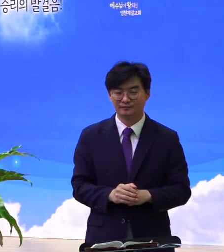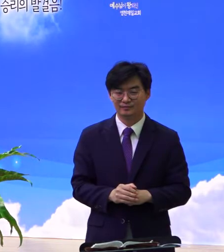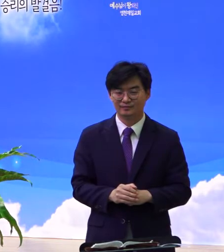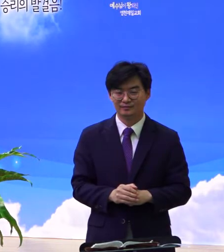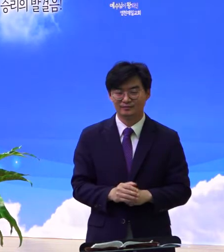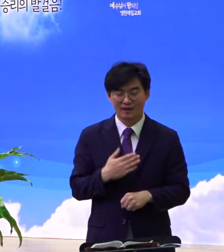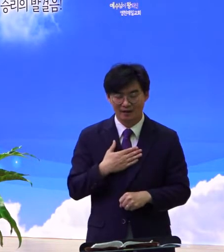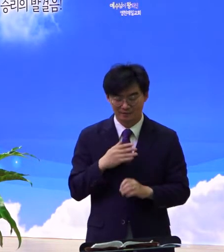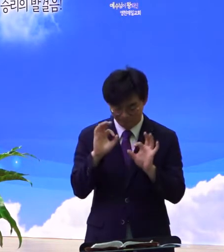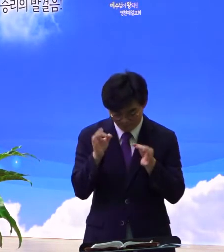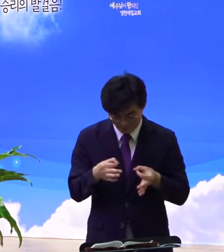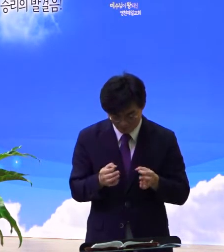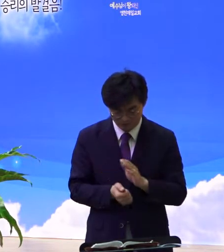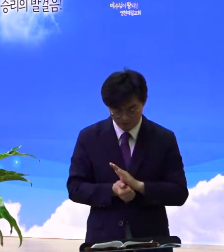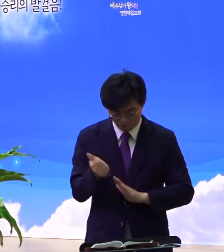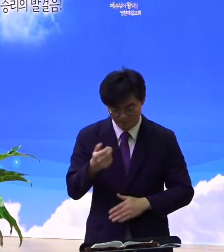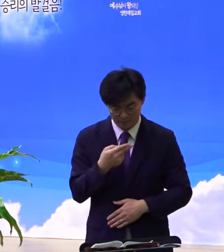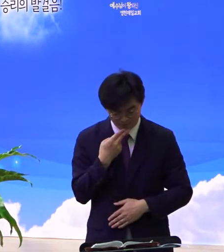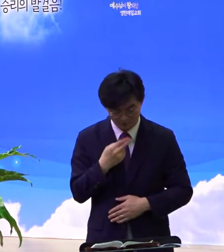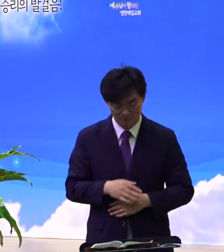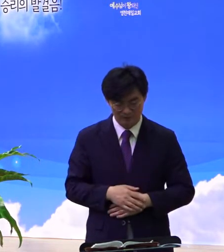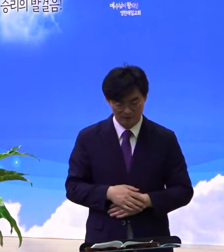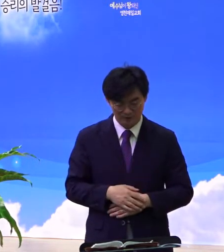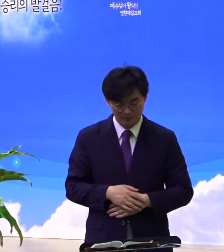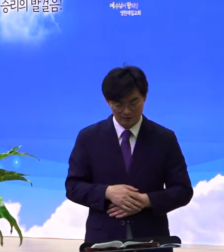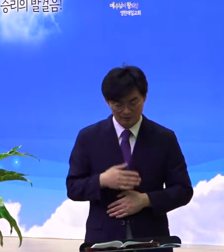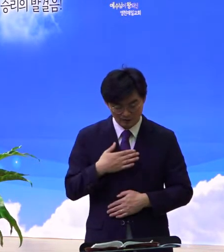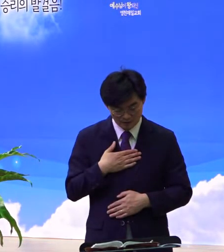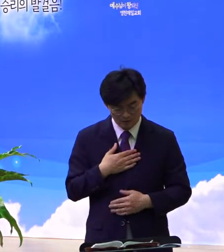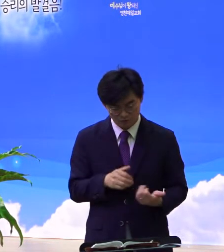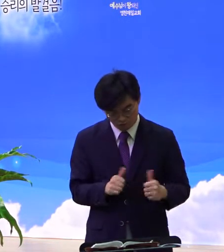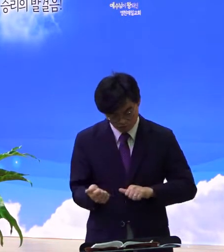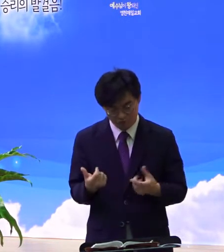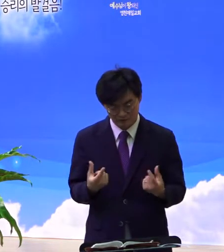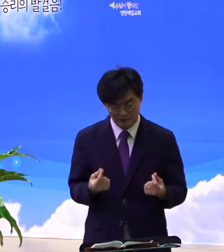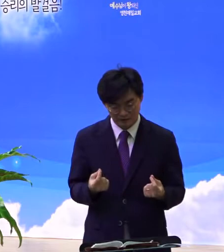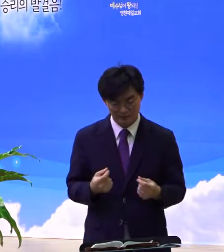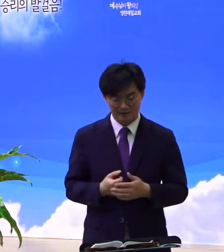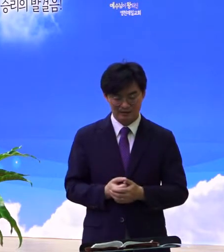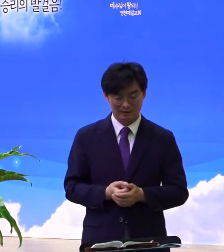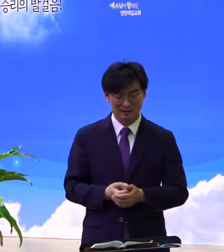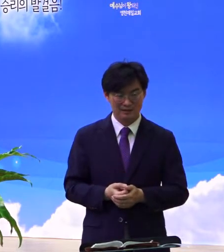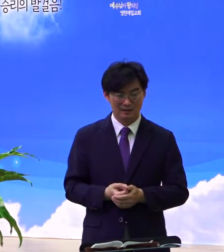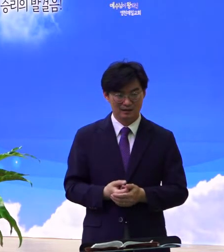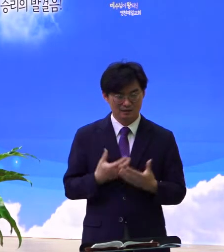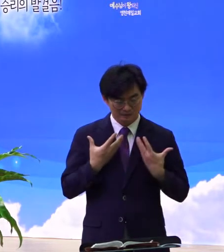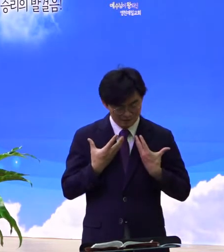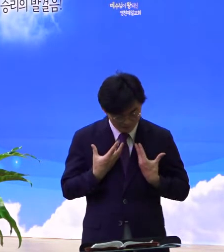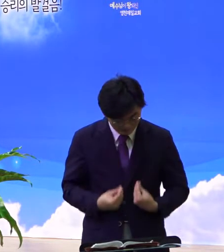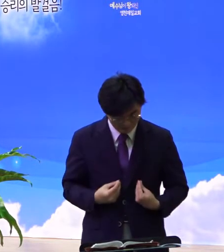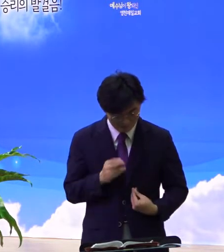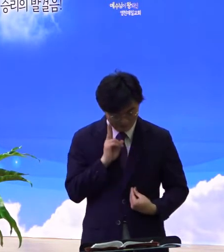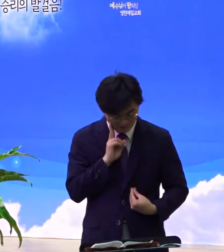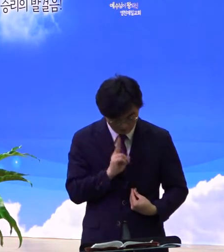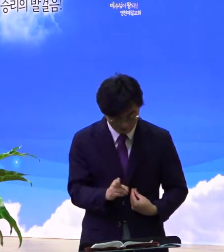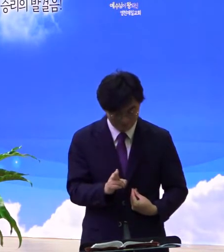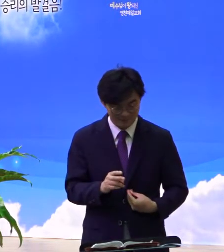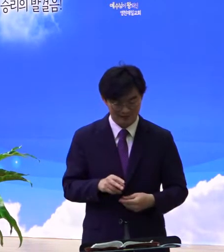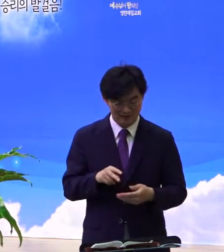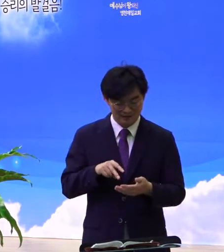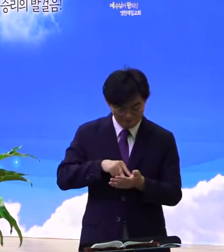없는 것 같고 정말 마르고 말라서 정말 생명이라고 찾아볼 수 없는 낙담하고